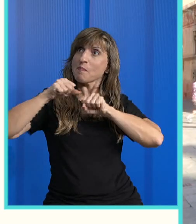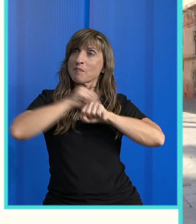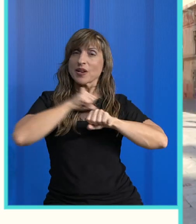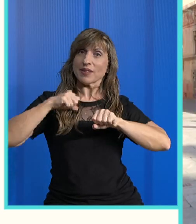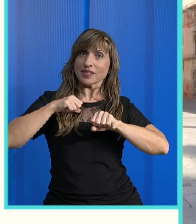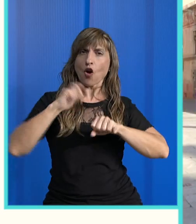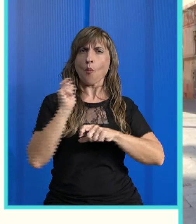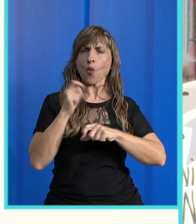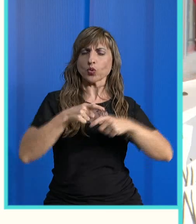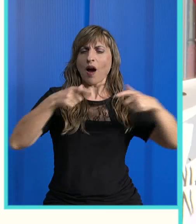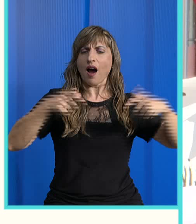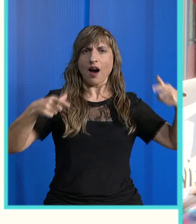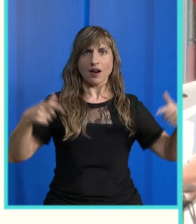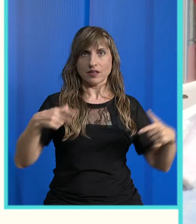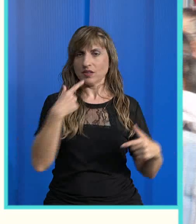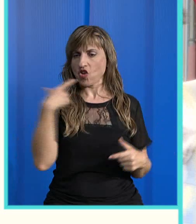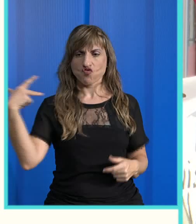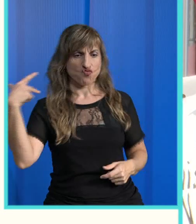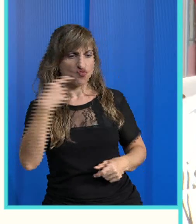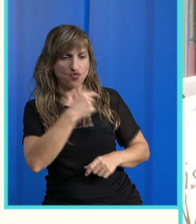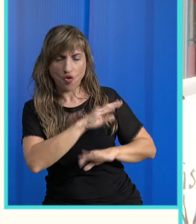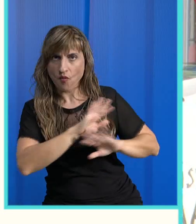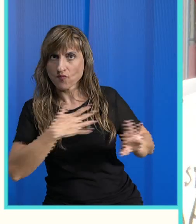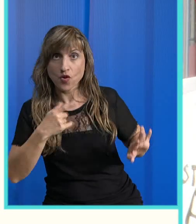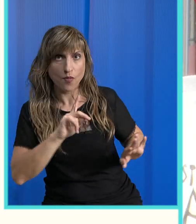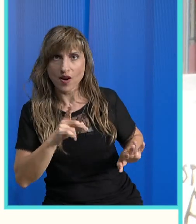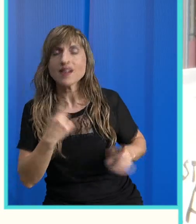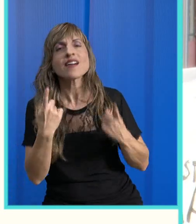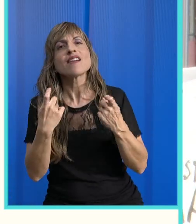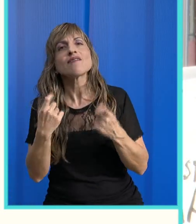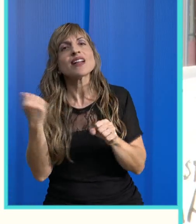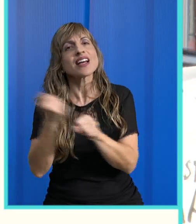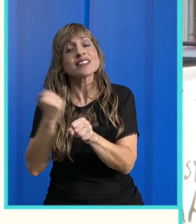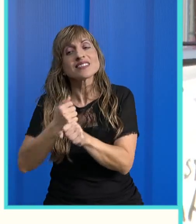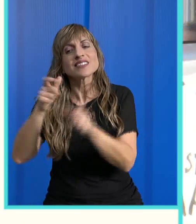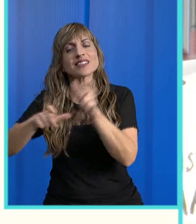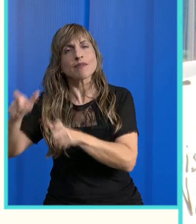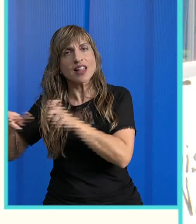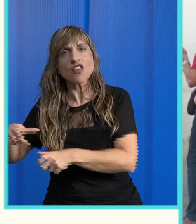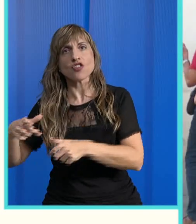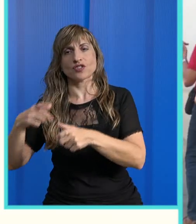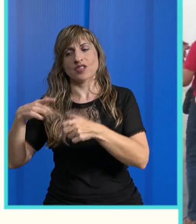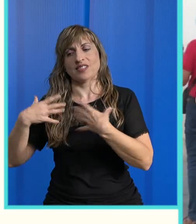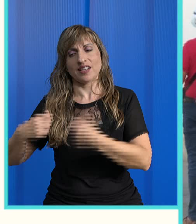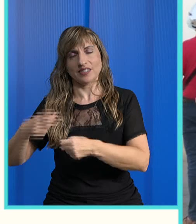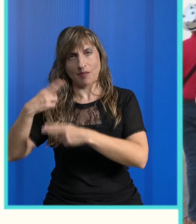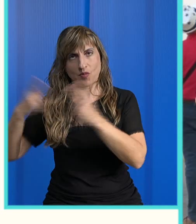les mútues. És per això que aposten per augmentar el nombre de treballadors i de recursos en la sanitat pública. Pel que fa